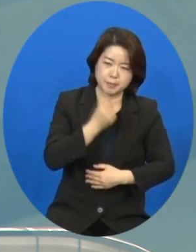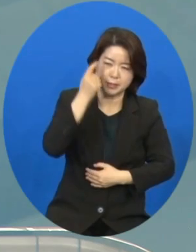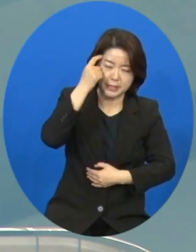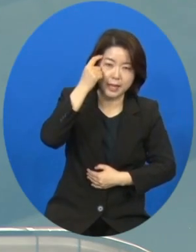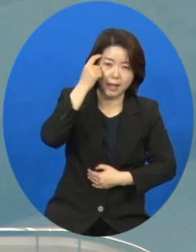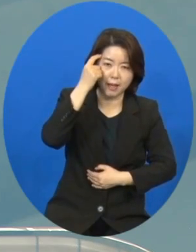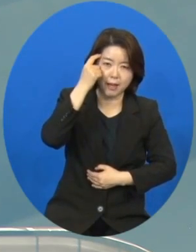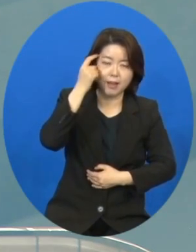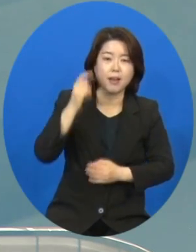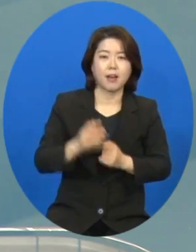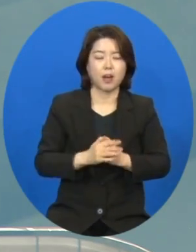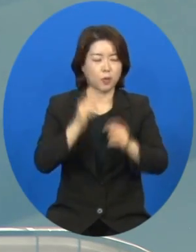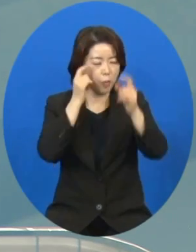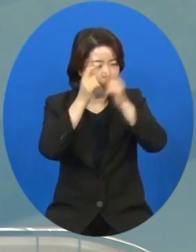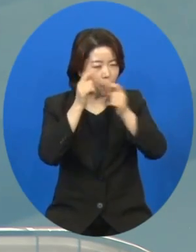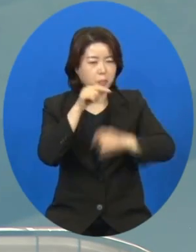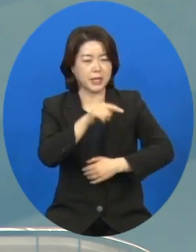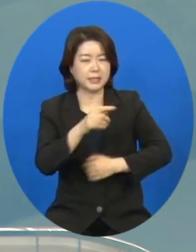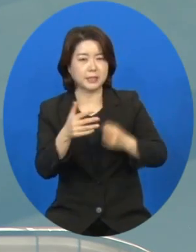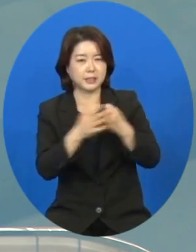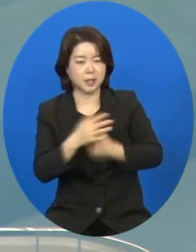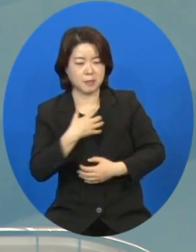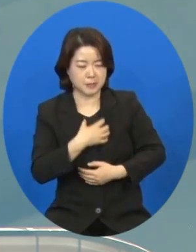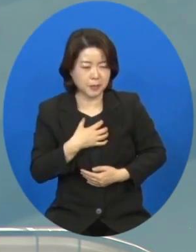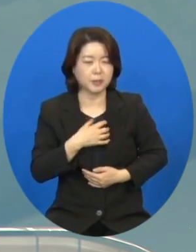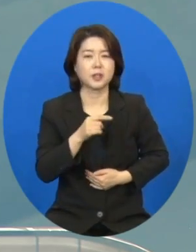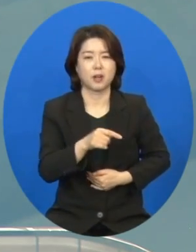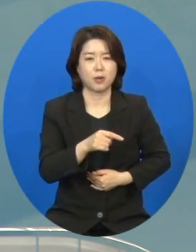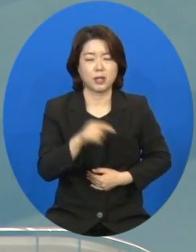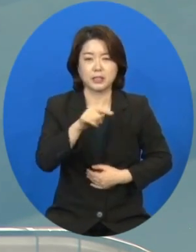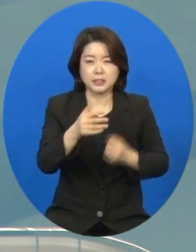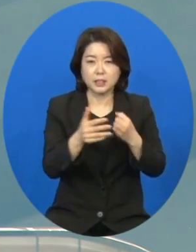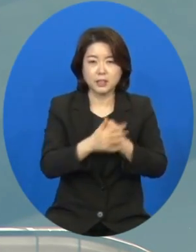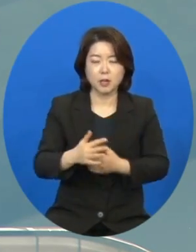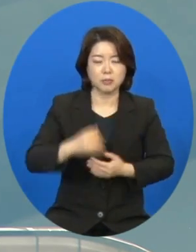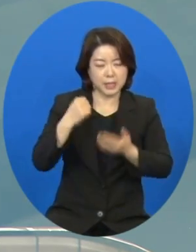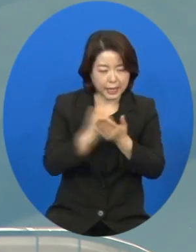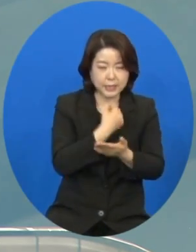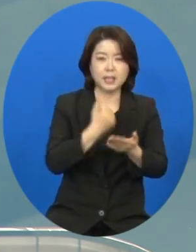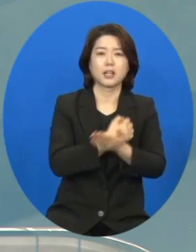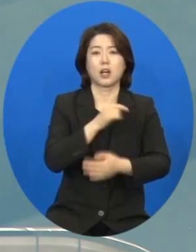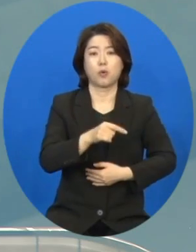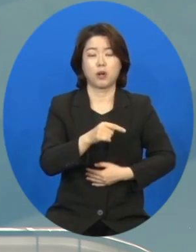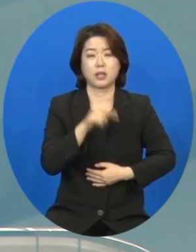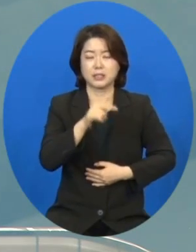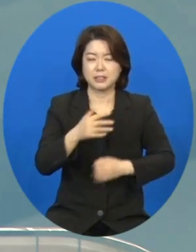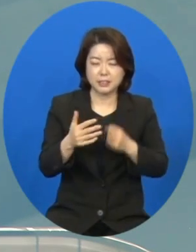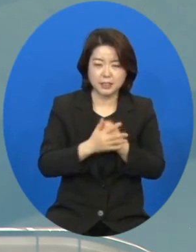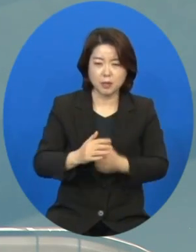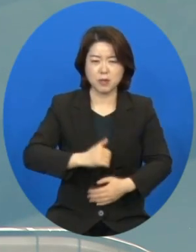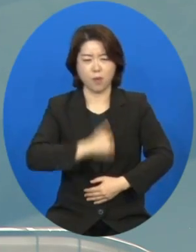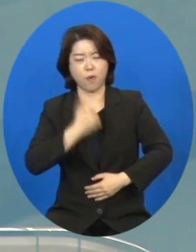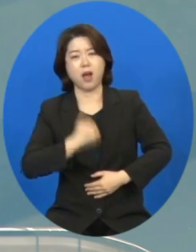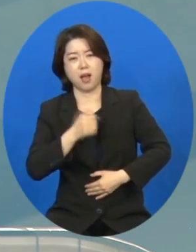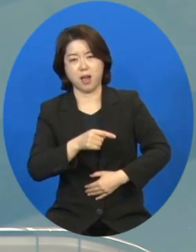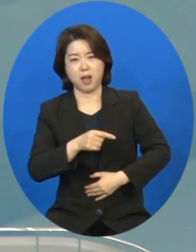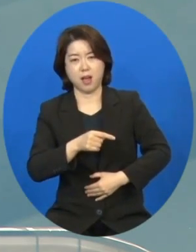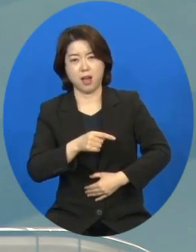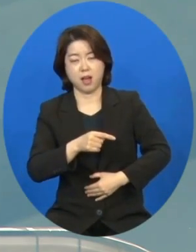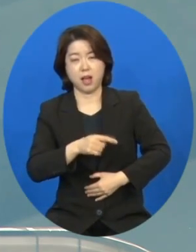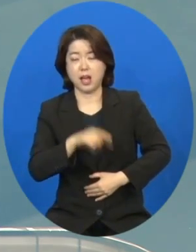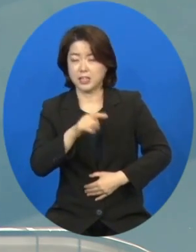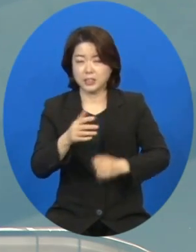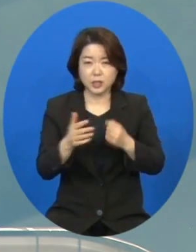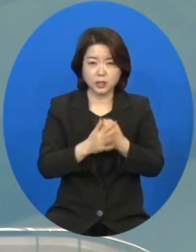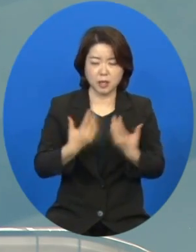때문에 고민하고 그것 때문에 염려하고 그것 때문에 안타까워하고 그것 때문에 화를 내고 그것